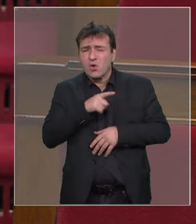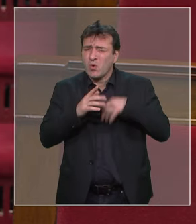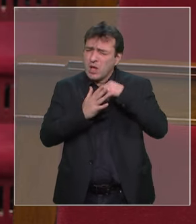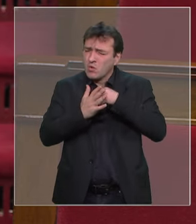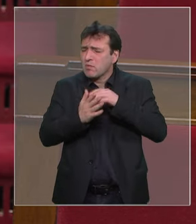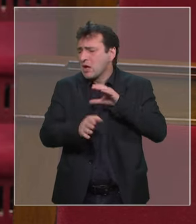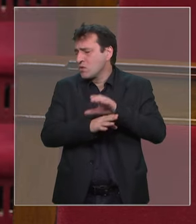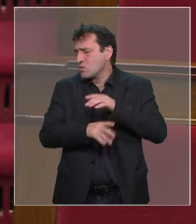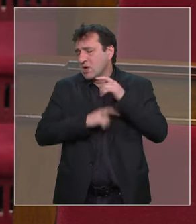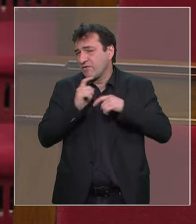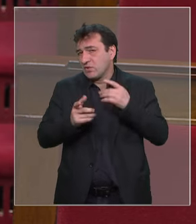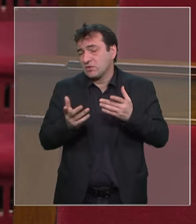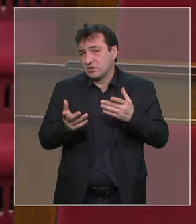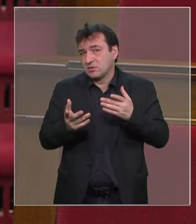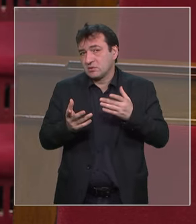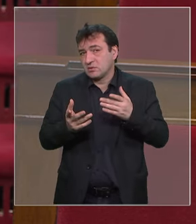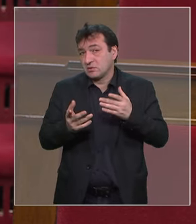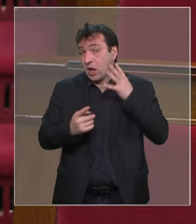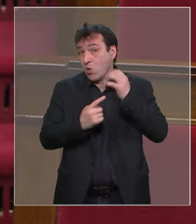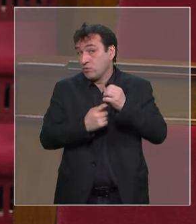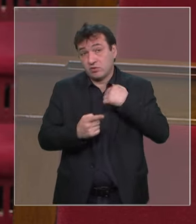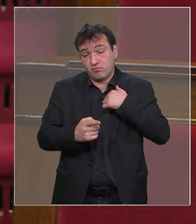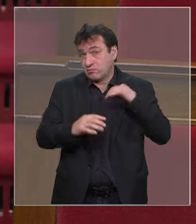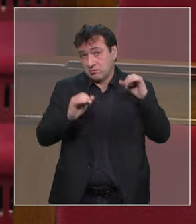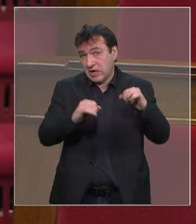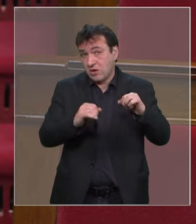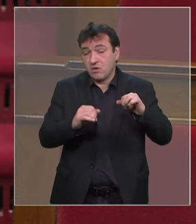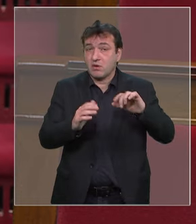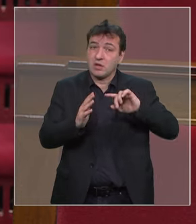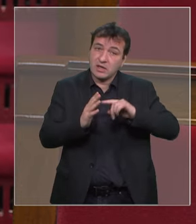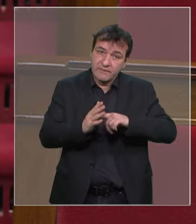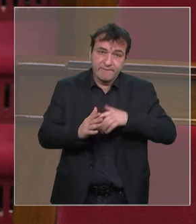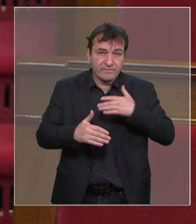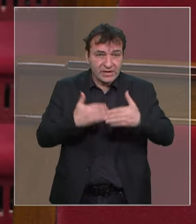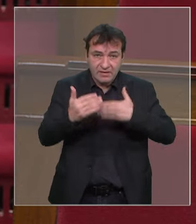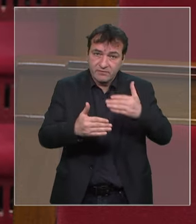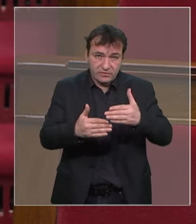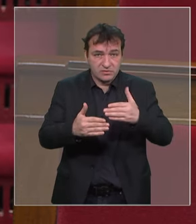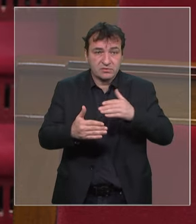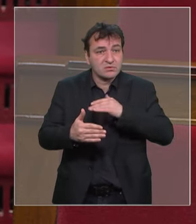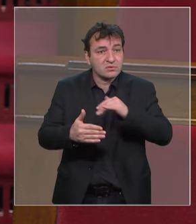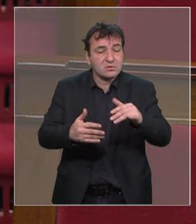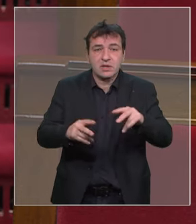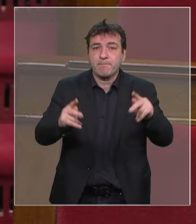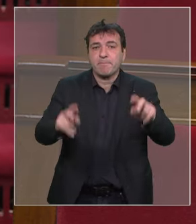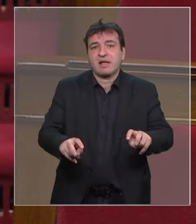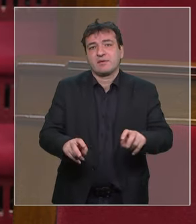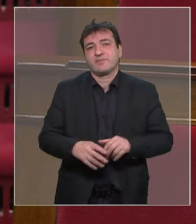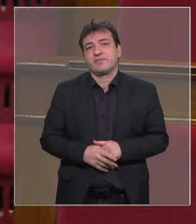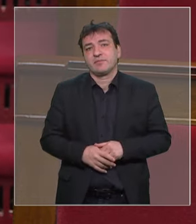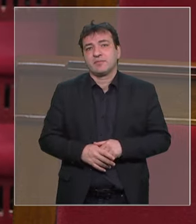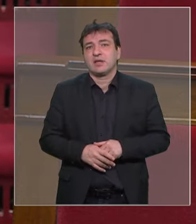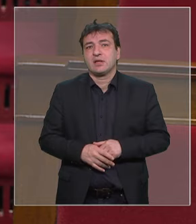non-violence, c'est le but auquel je souscris, car il nous faut avancer vers la paix. Est-ce un hasard